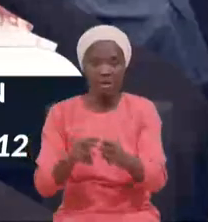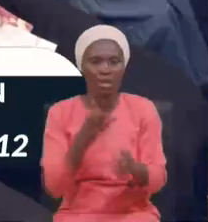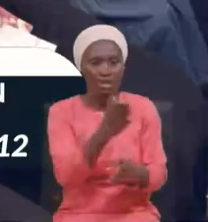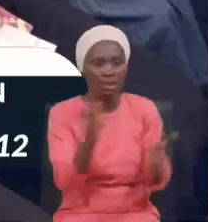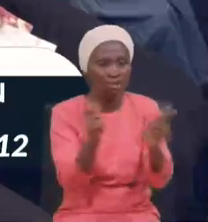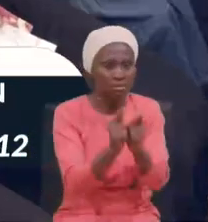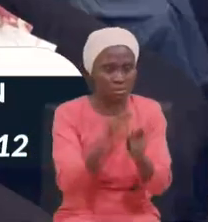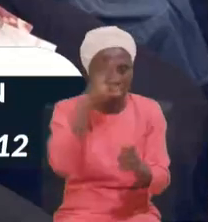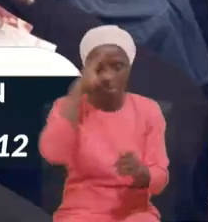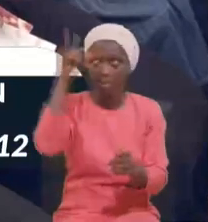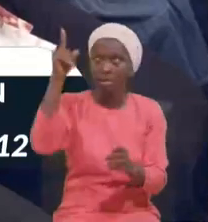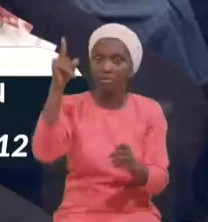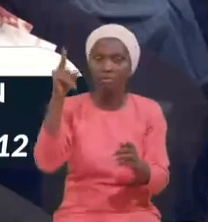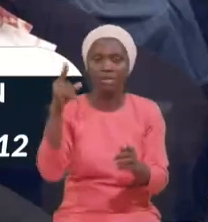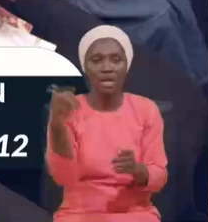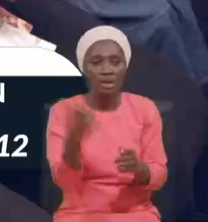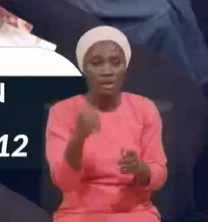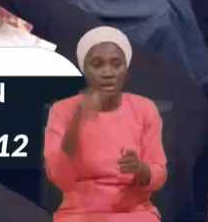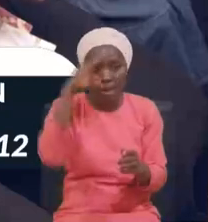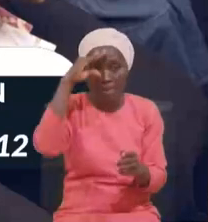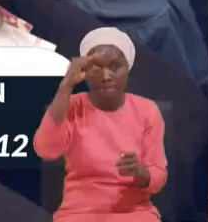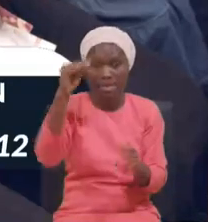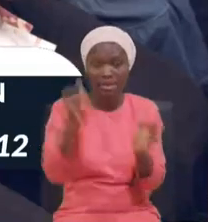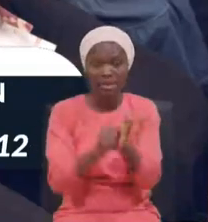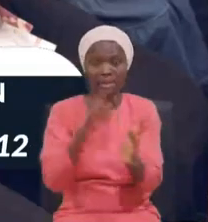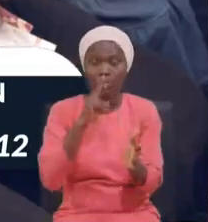personnes ici disent lépreux,